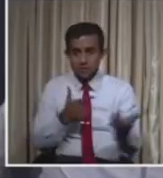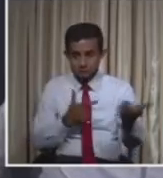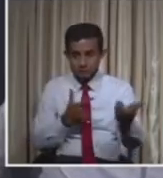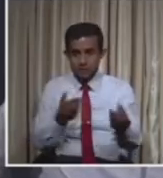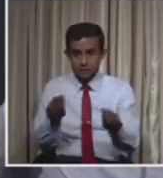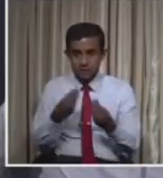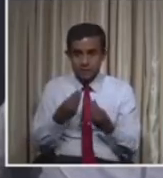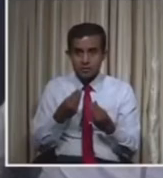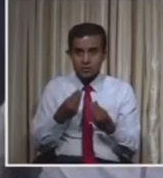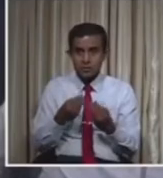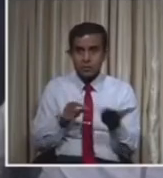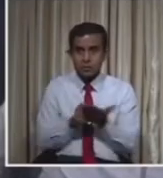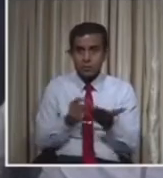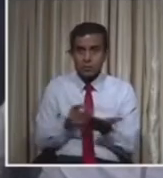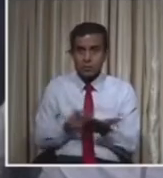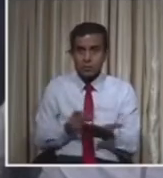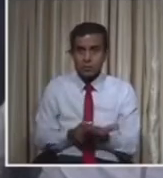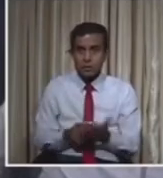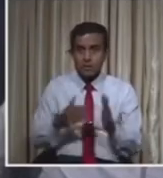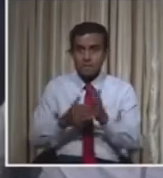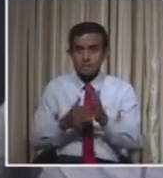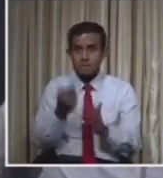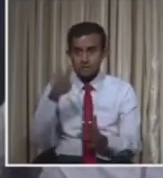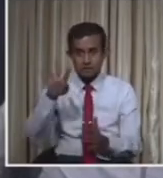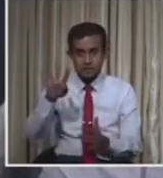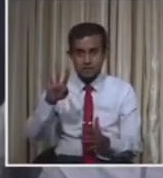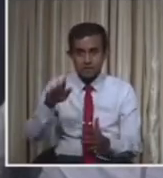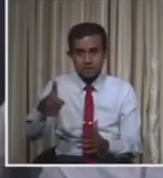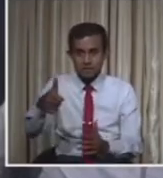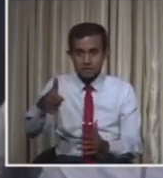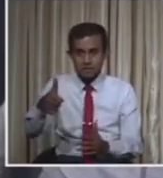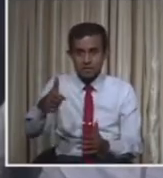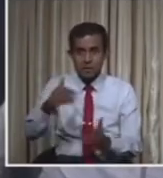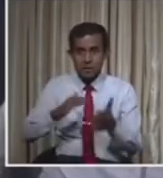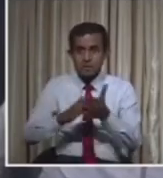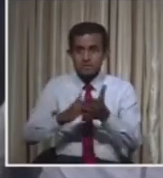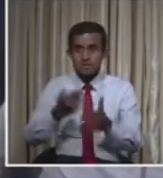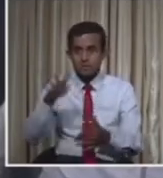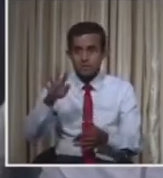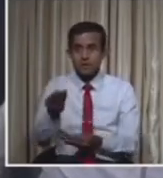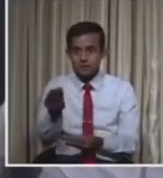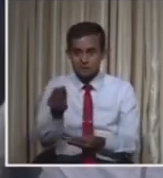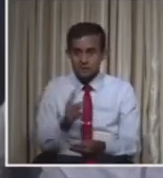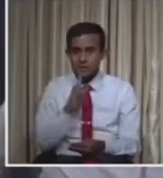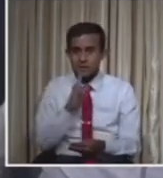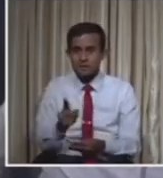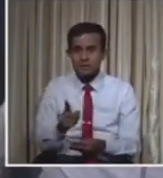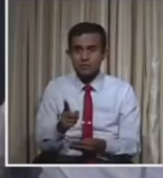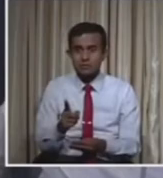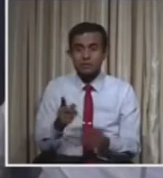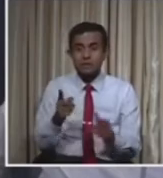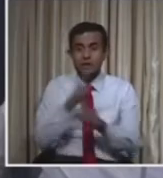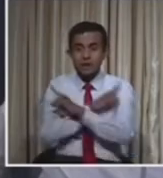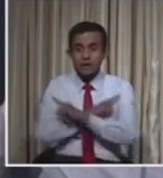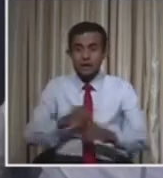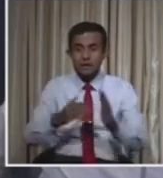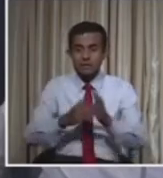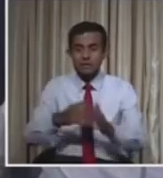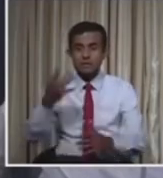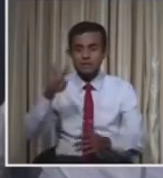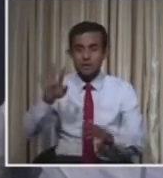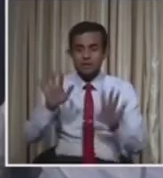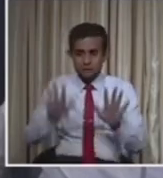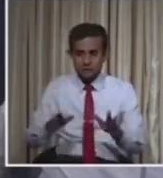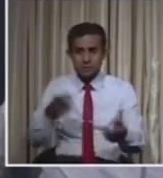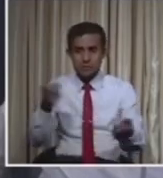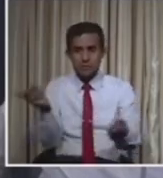T56 වලට උණ්ඩ ඉල්ලුවා මිලියන 14ක් හරි නේද මිලියන 14ක් ඉල්ලුවම කිව්වා LTTI මිලියන 14ක් ඉන්නවද